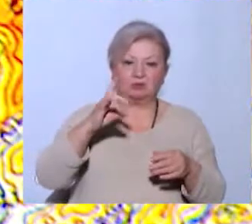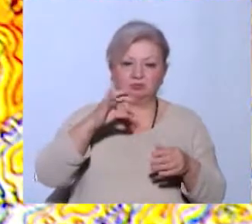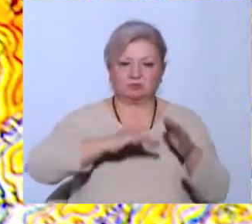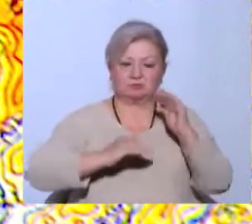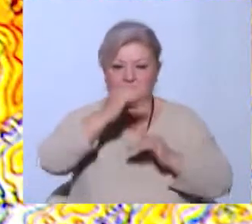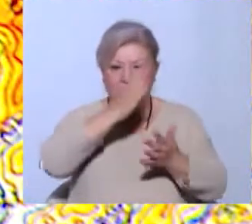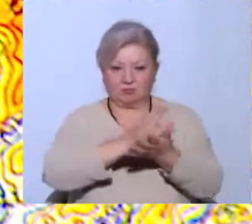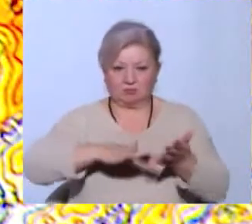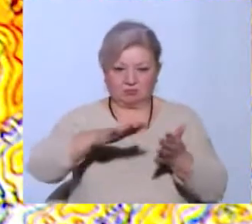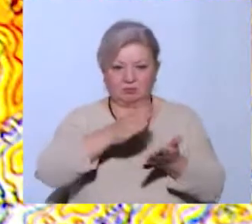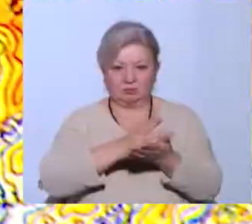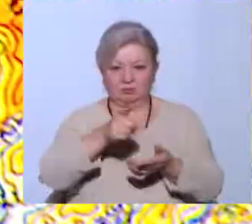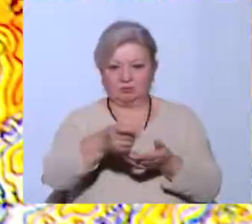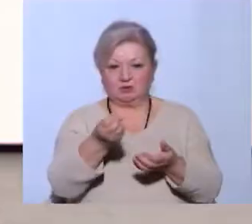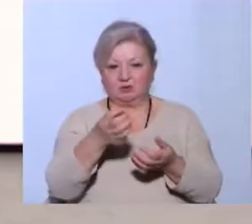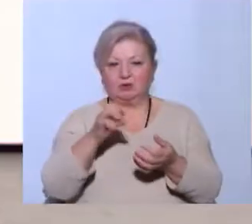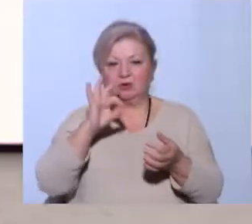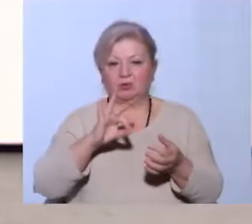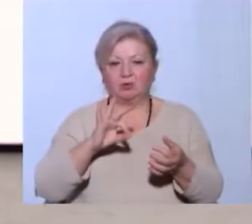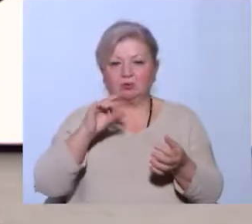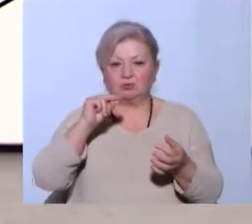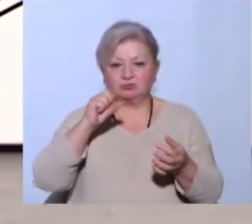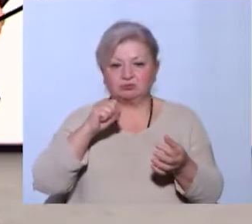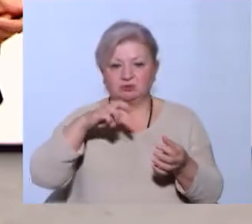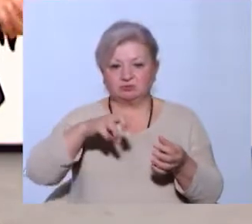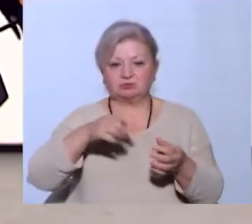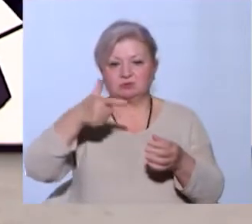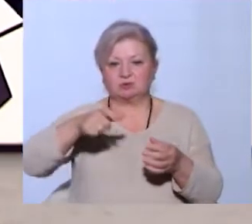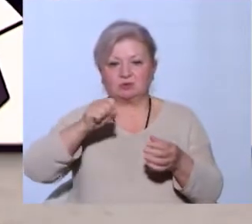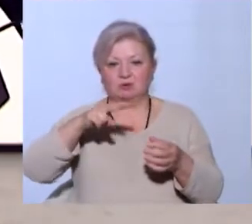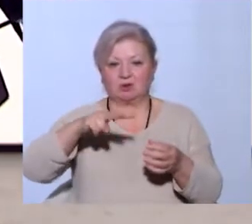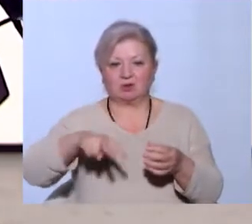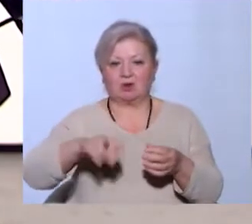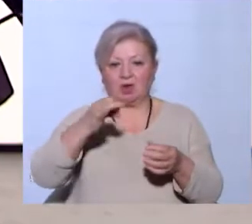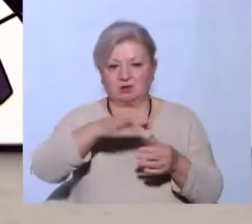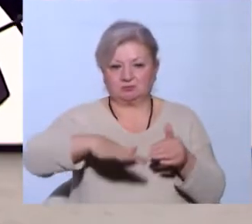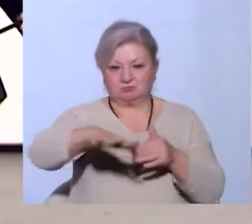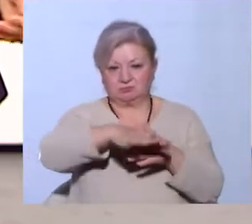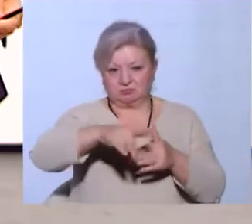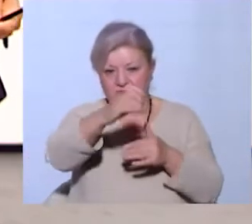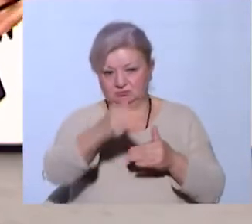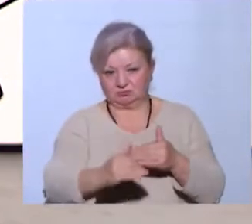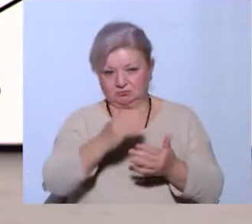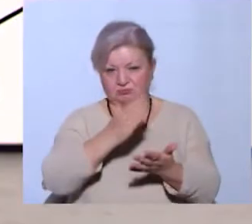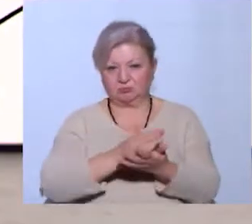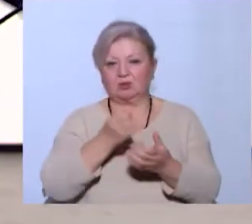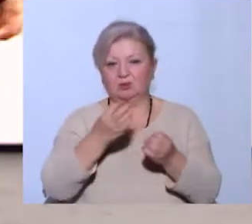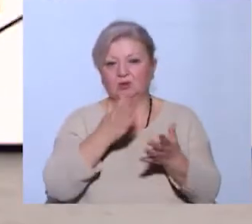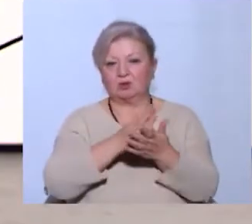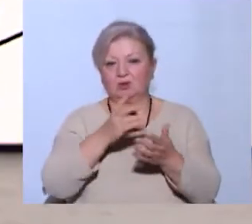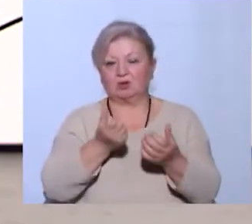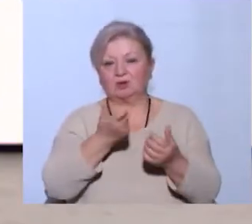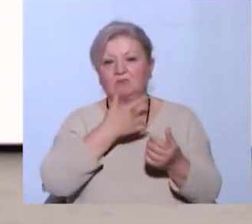მეტად განიერდება ოჩამჩირისა და გალის მონაკვეთზე. აფხაზეთის ტერიტორიაზე რამდენიმე მუნიციპალიტეტია და ისინი